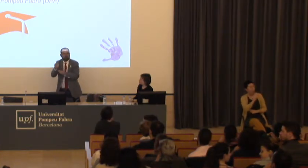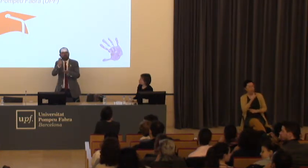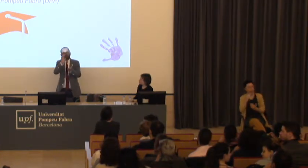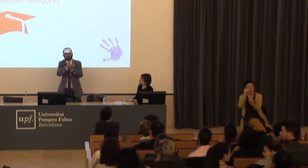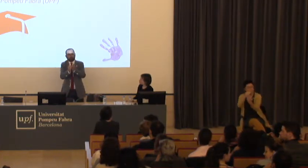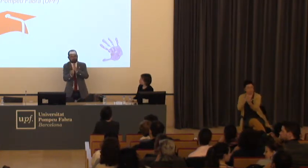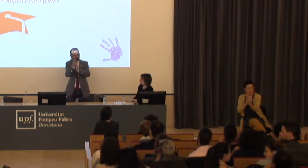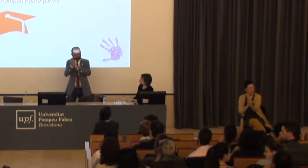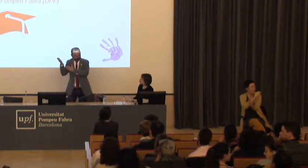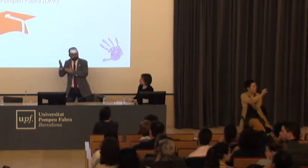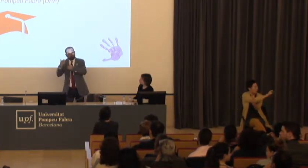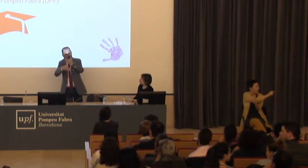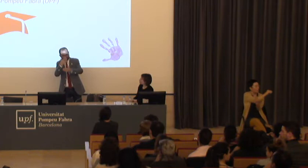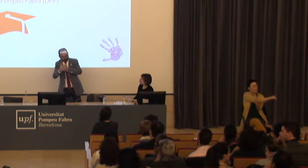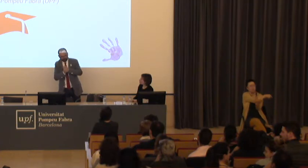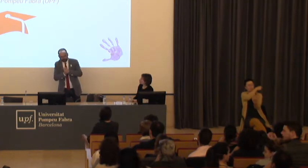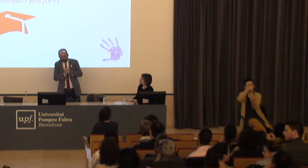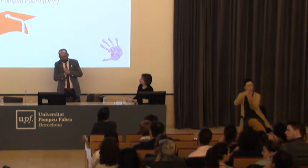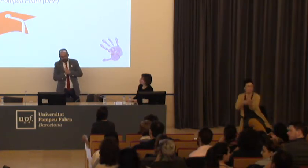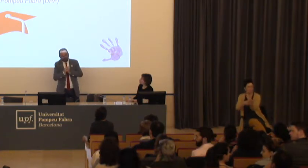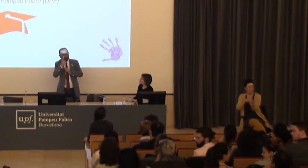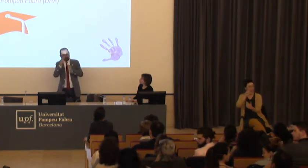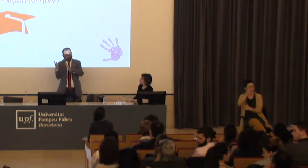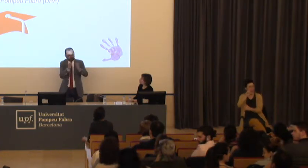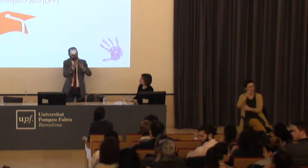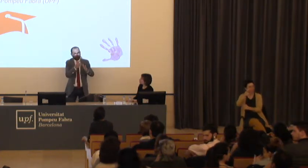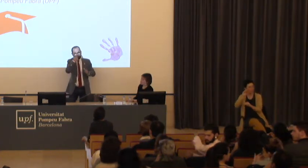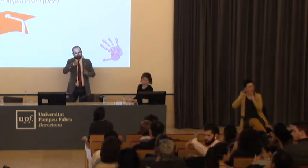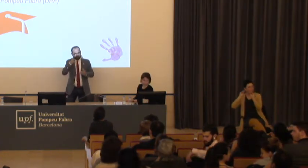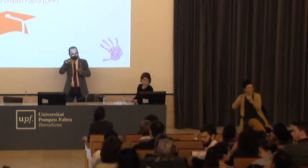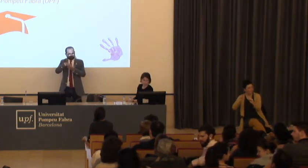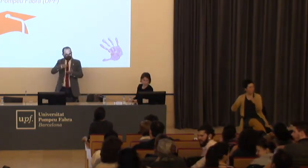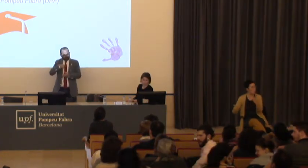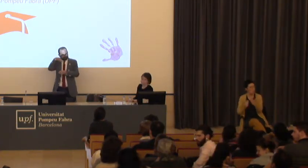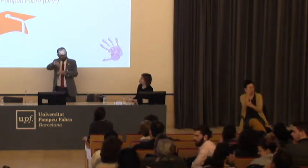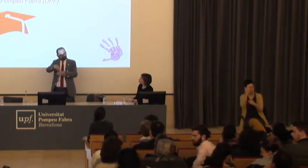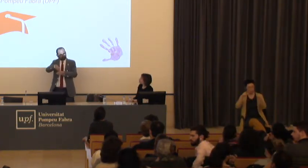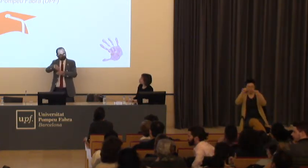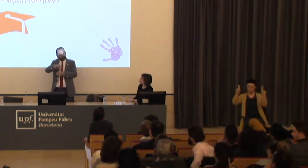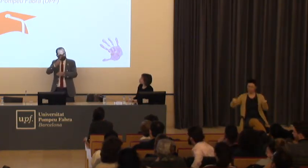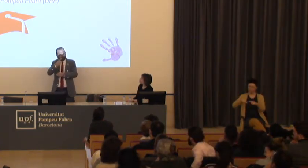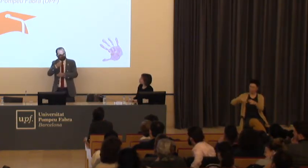professions que gestionaven. I van crear el curs per a professorat de l'ESC.